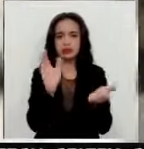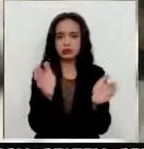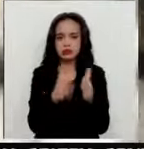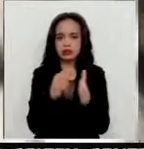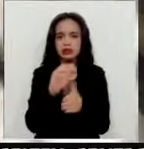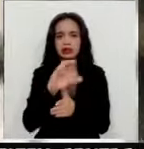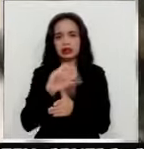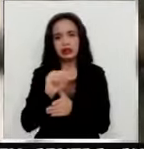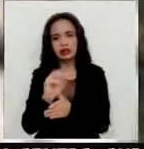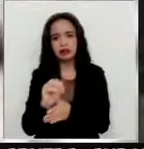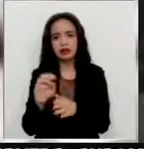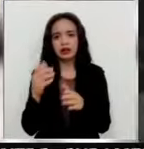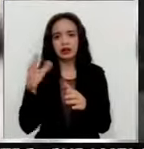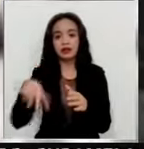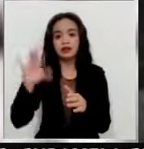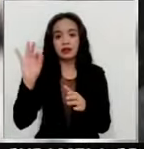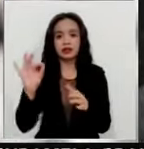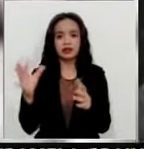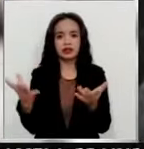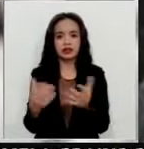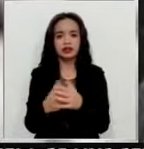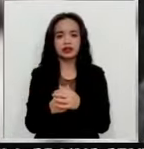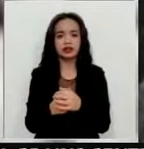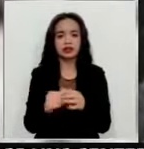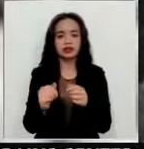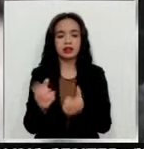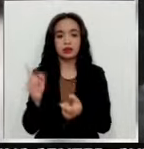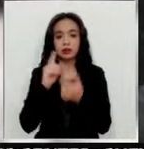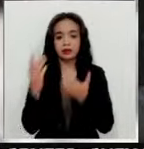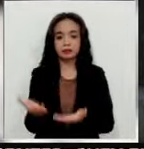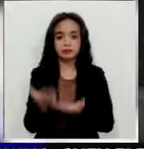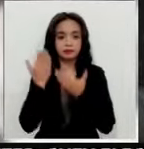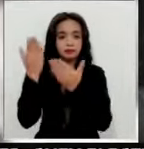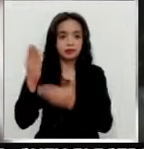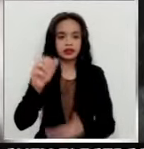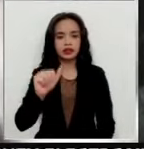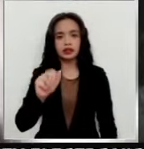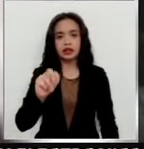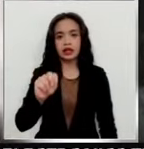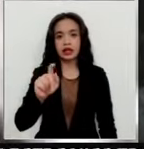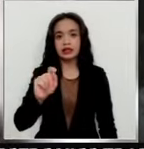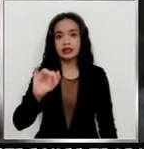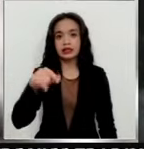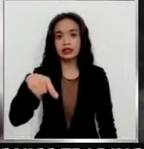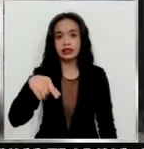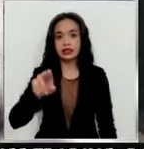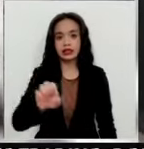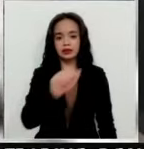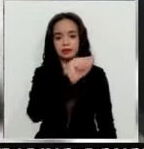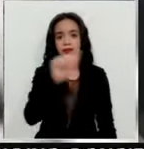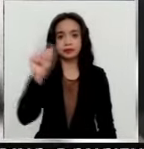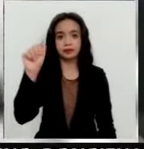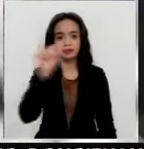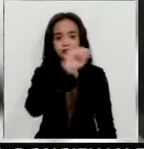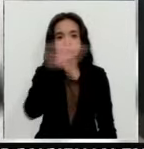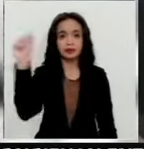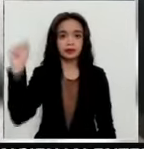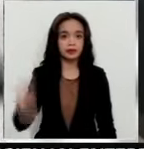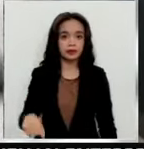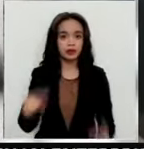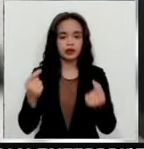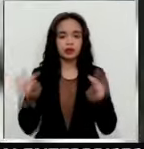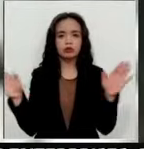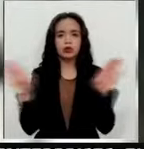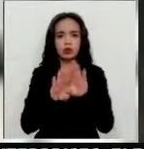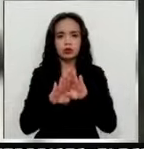find it, yun talaga, wasak. Inirekomenda ni Antique Governor Rodora Cadiao sa Department of Public Works and Highways na ipasara ang daan kung saan naganap